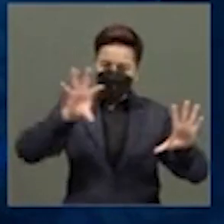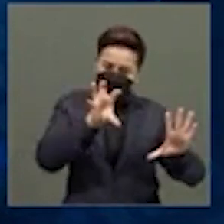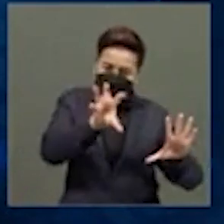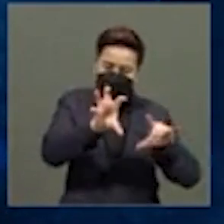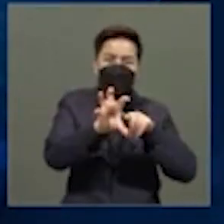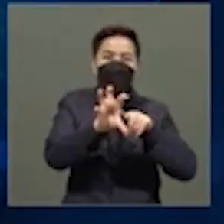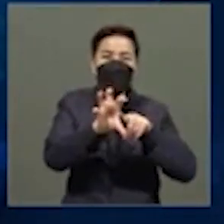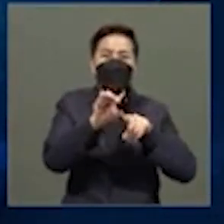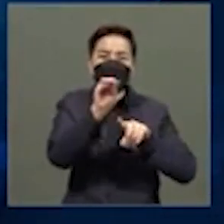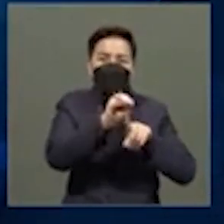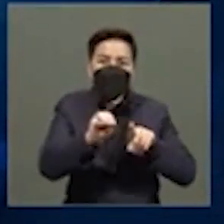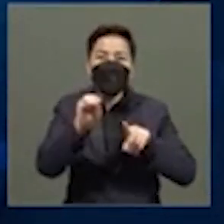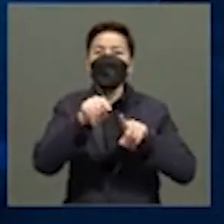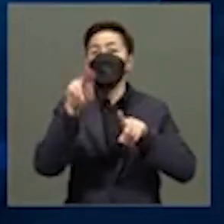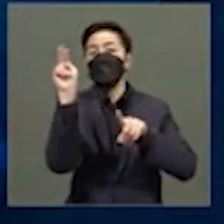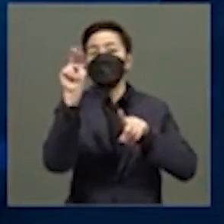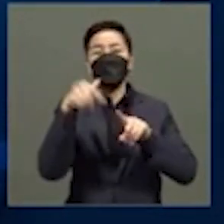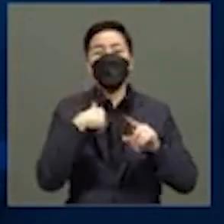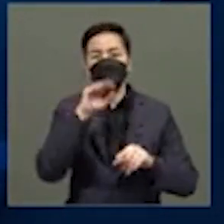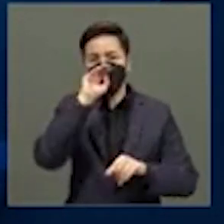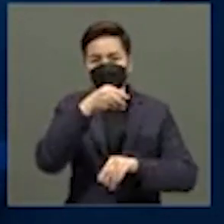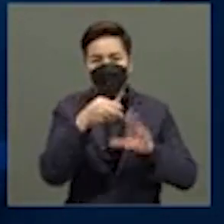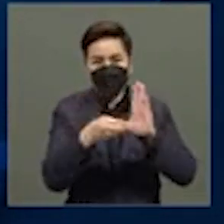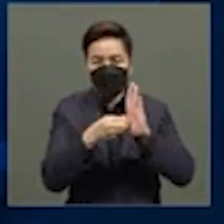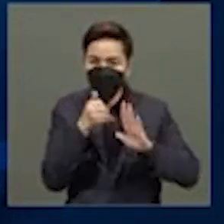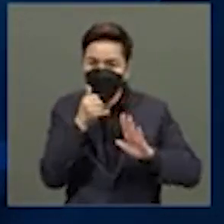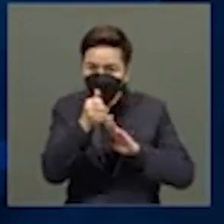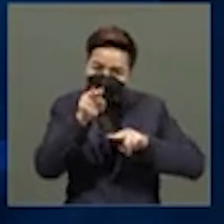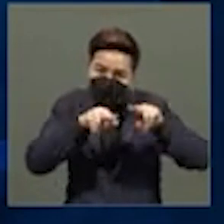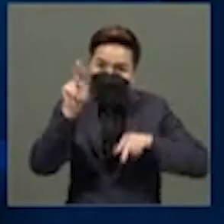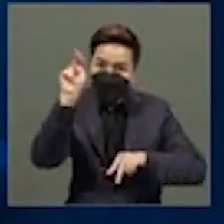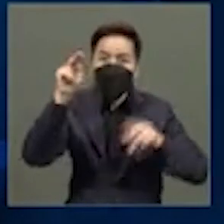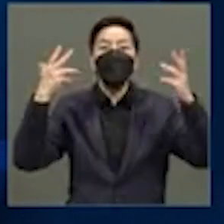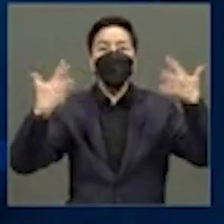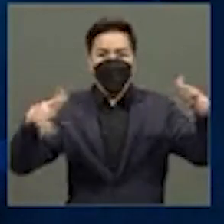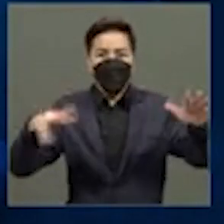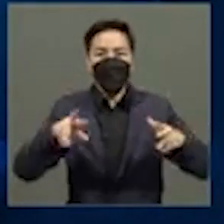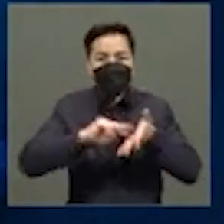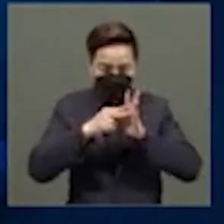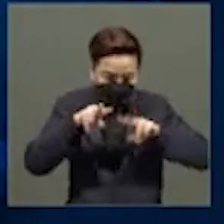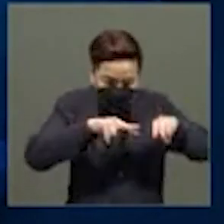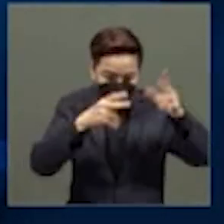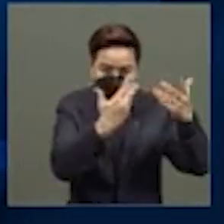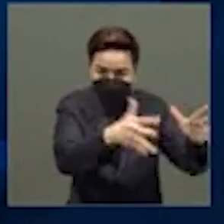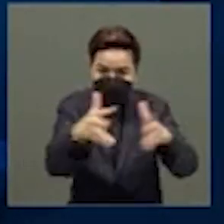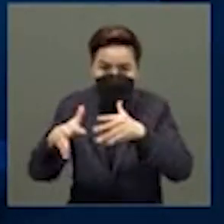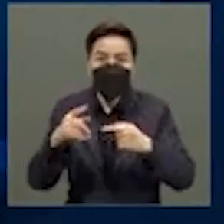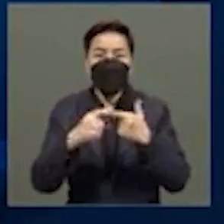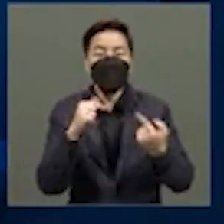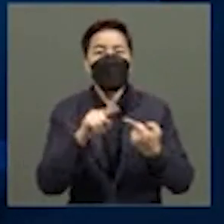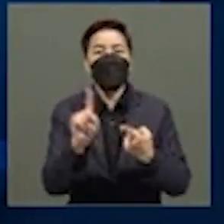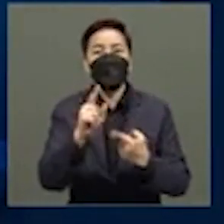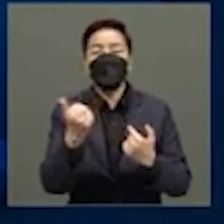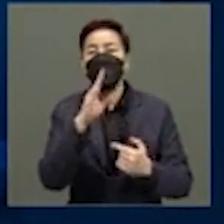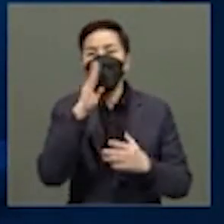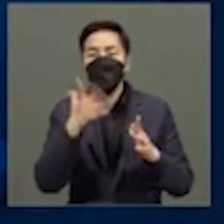จุดของตลาดที่กทม.ได้มีการลงตรวจคัดกรองเชิงรุกแล้วนะคะแล้วก็บางตลาดที่ยังเรียกว่